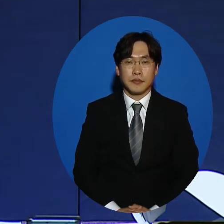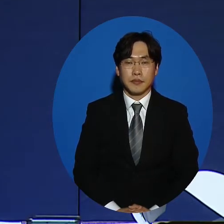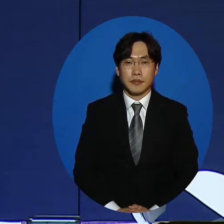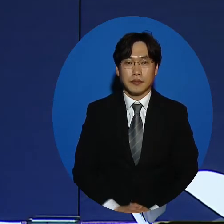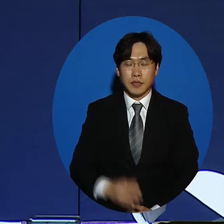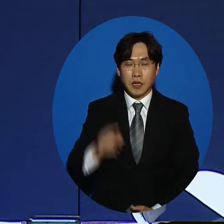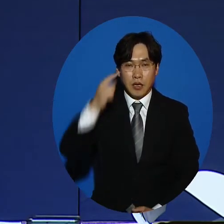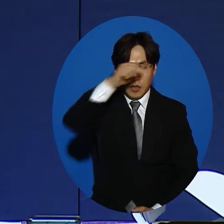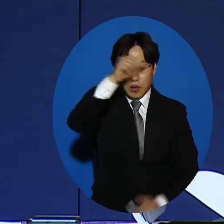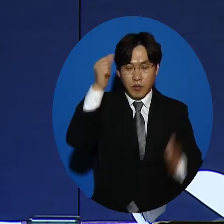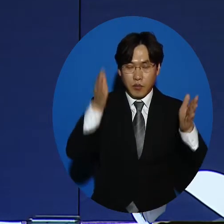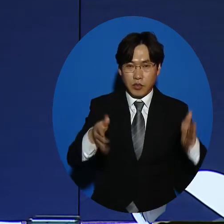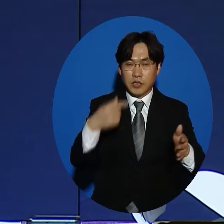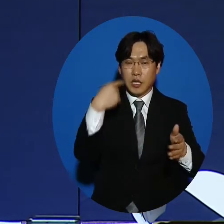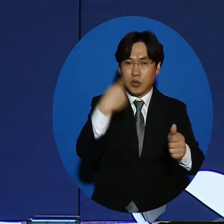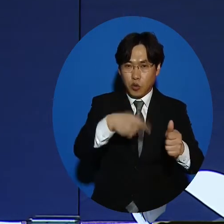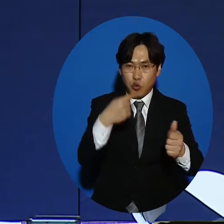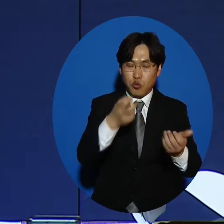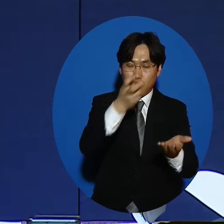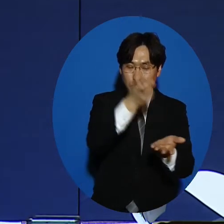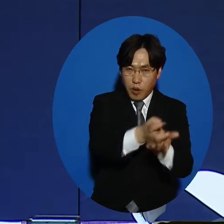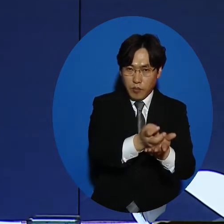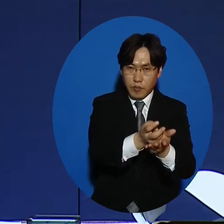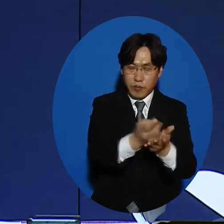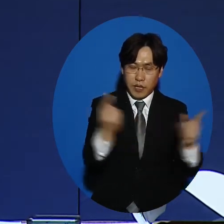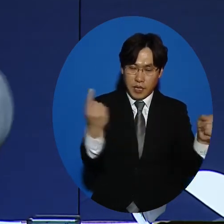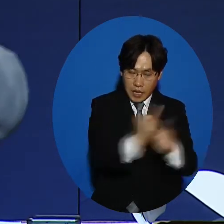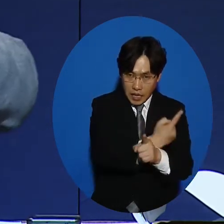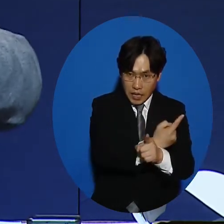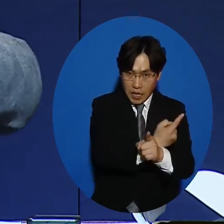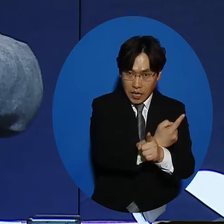우리가 평생교육법 개정을 하면서